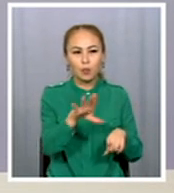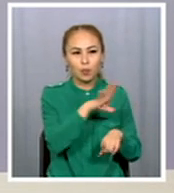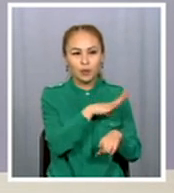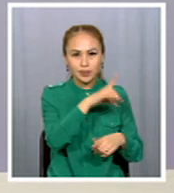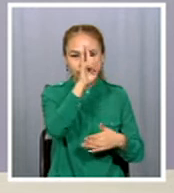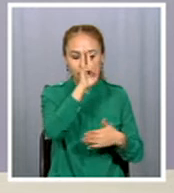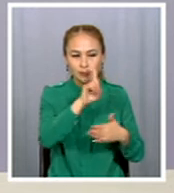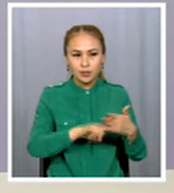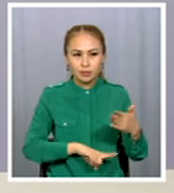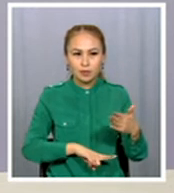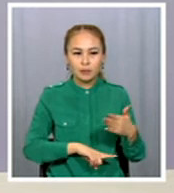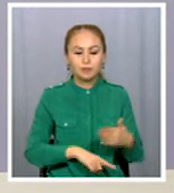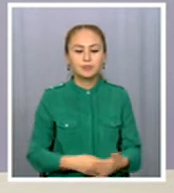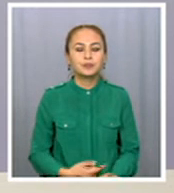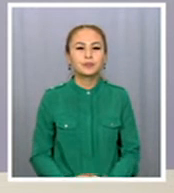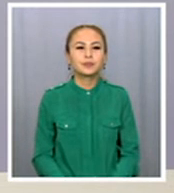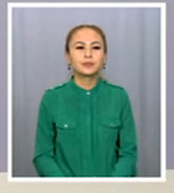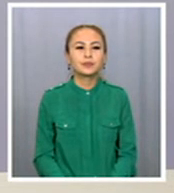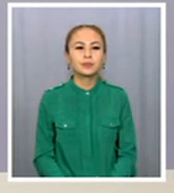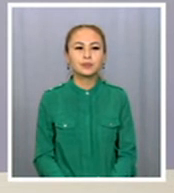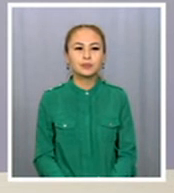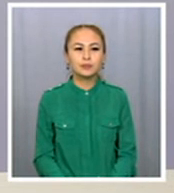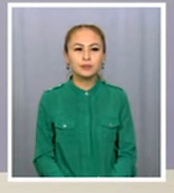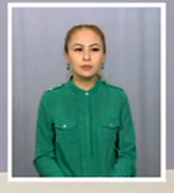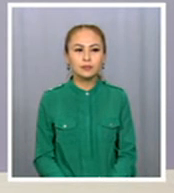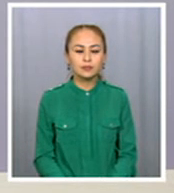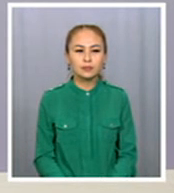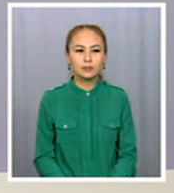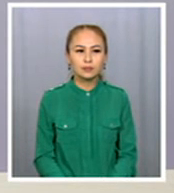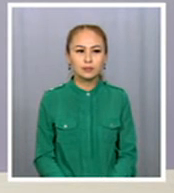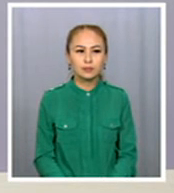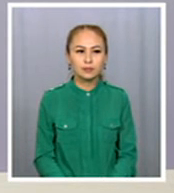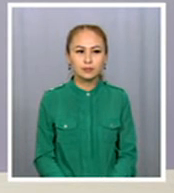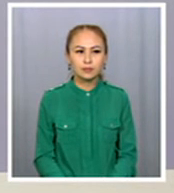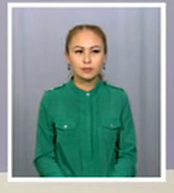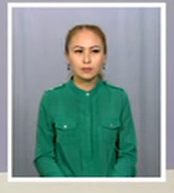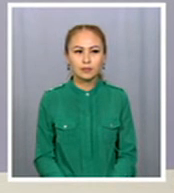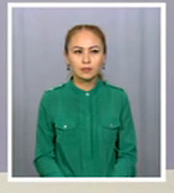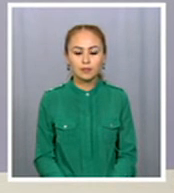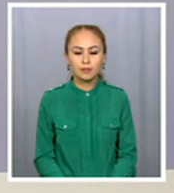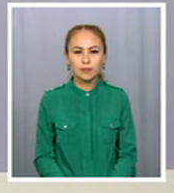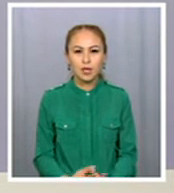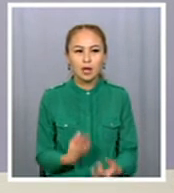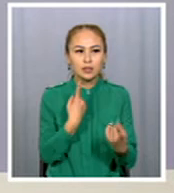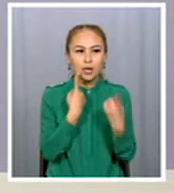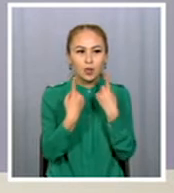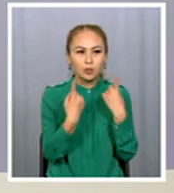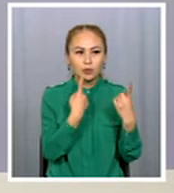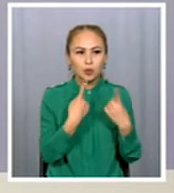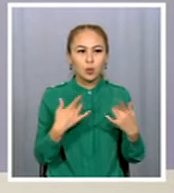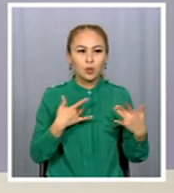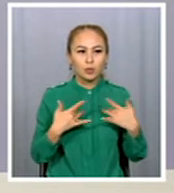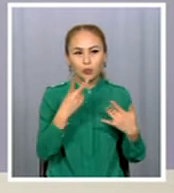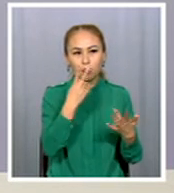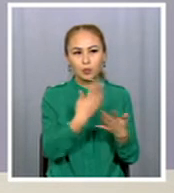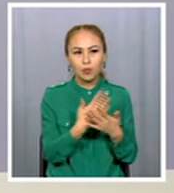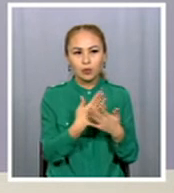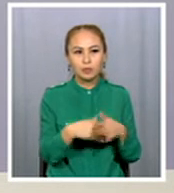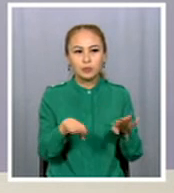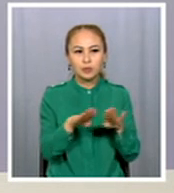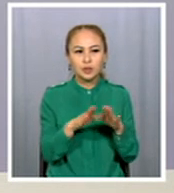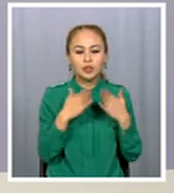сенімдемін. Жарайсыздар. Келесі тапсырманы орындайық. Диалогты рөлге бөліп,